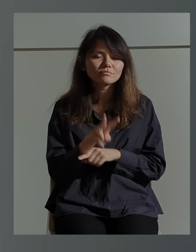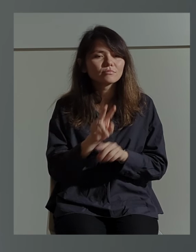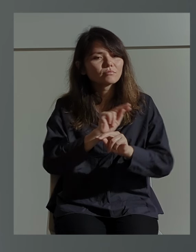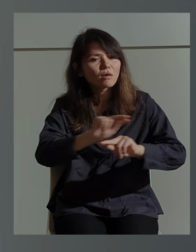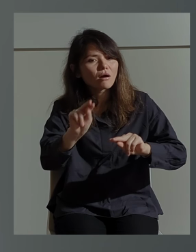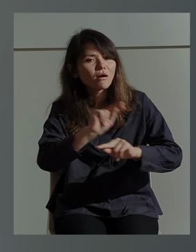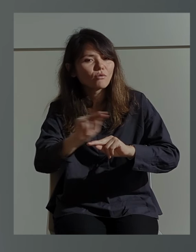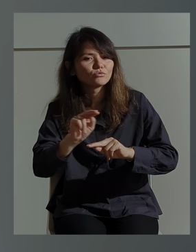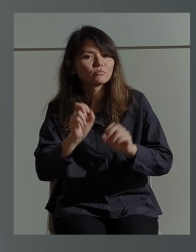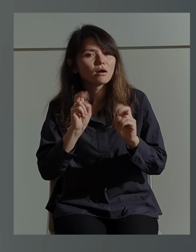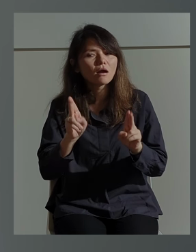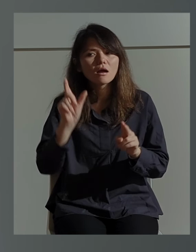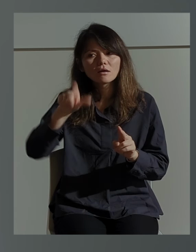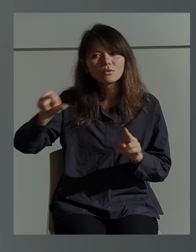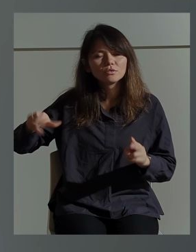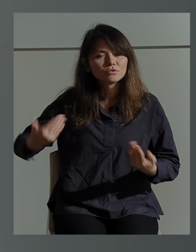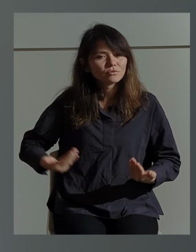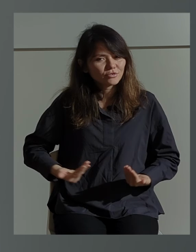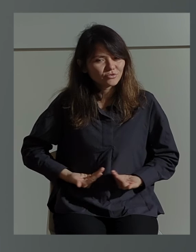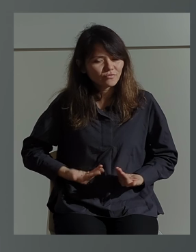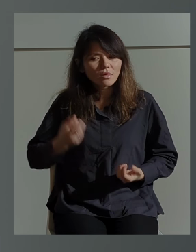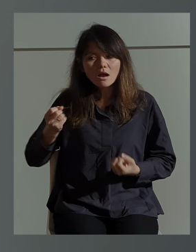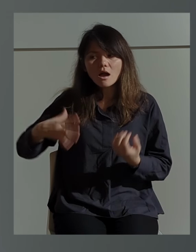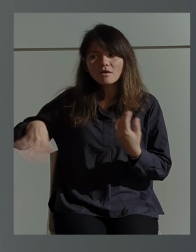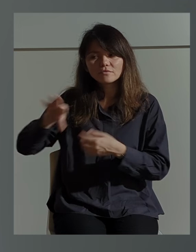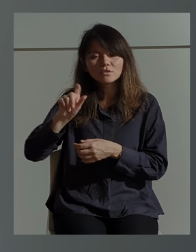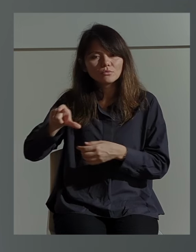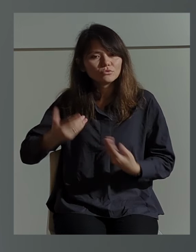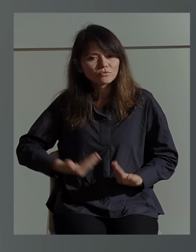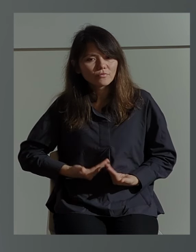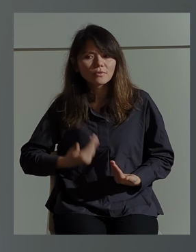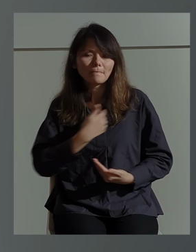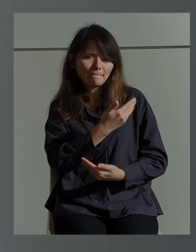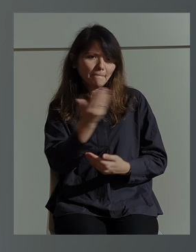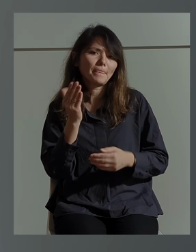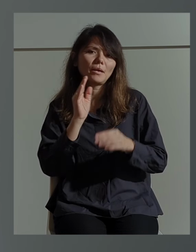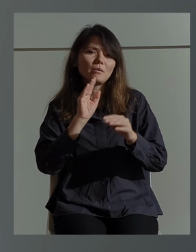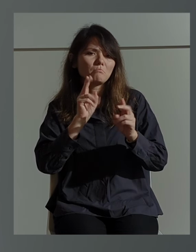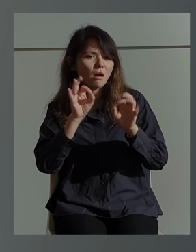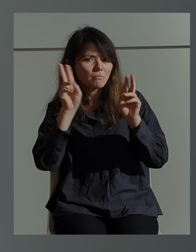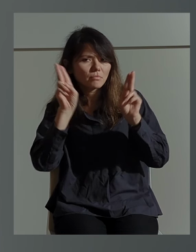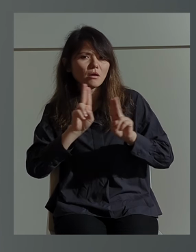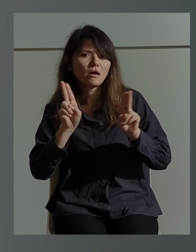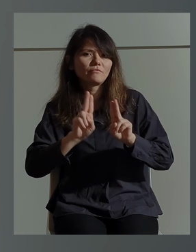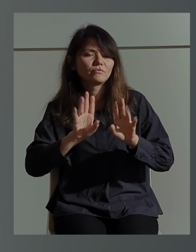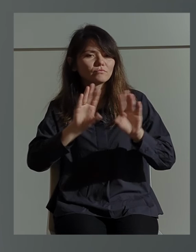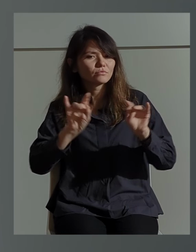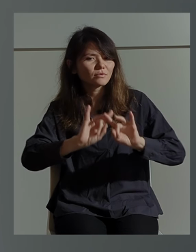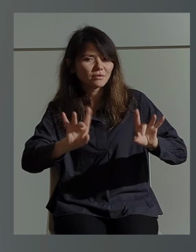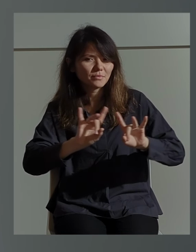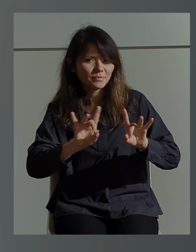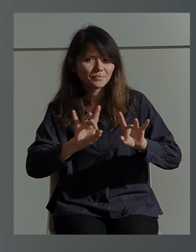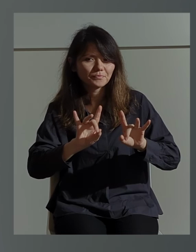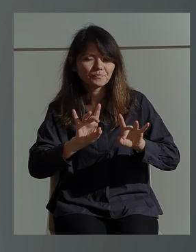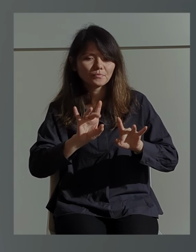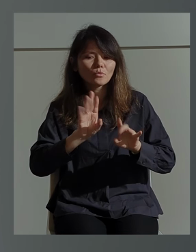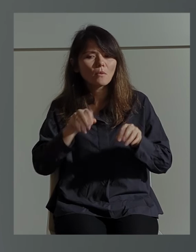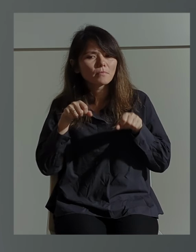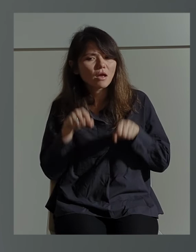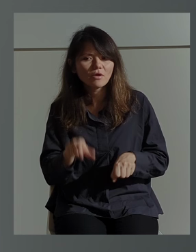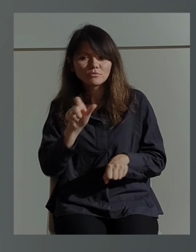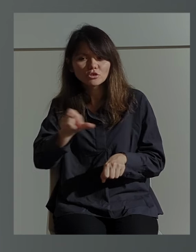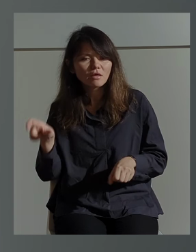научим как живёт все человечество как живёт все человек устроим всё по универсальным законам по праву по М правам